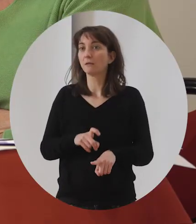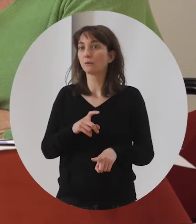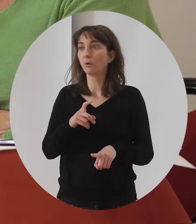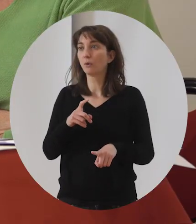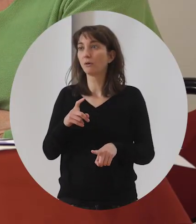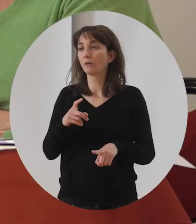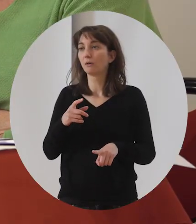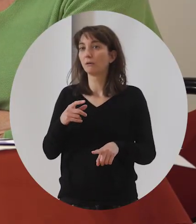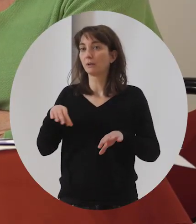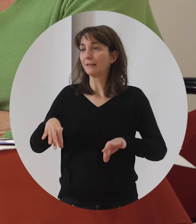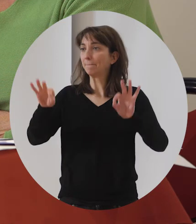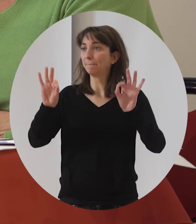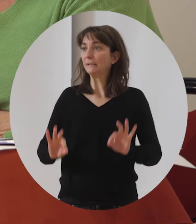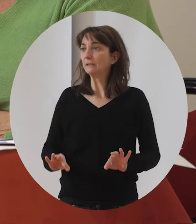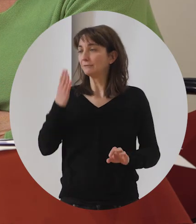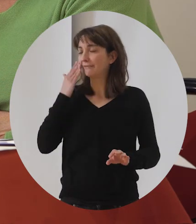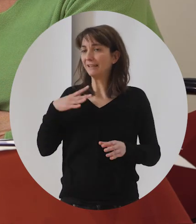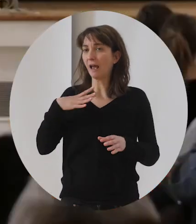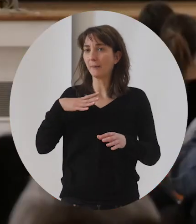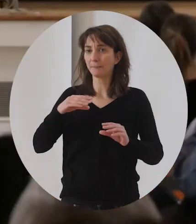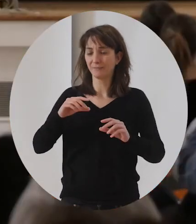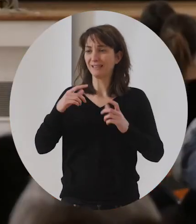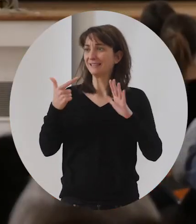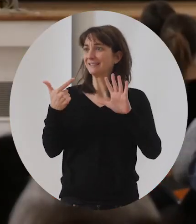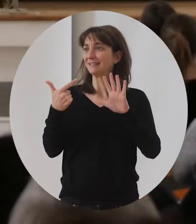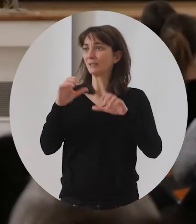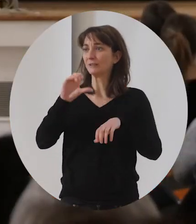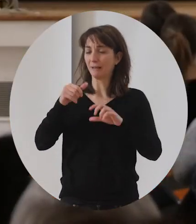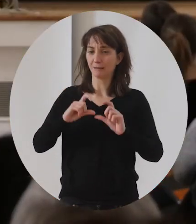le tapis, vous savez, le tapis de 7 cm